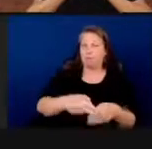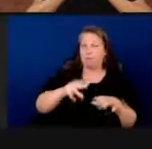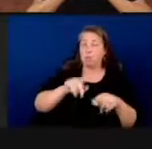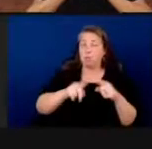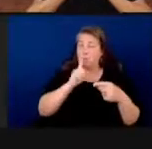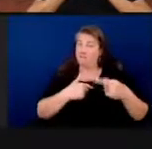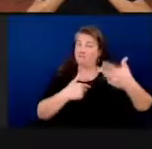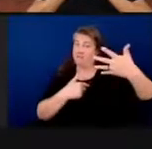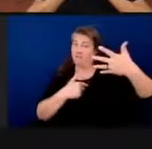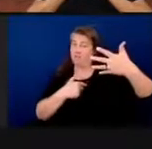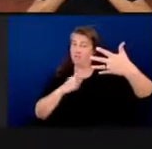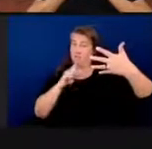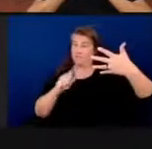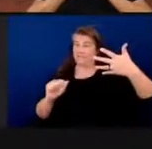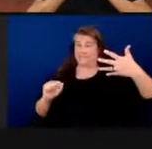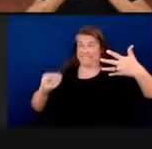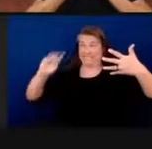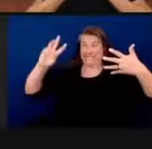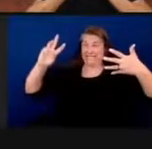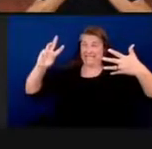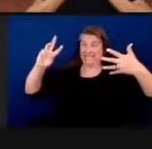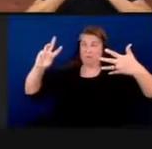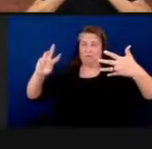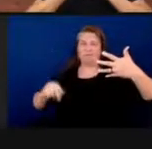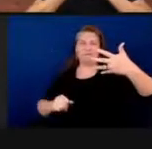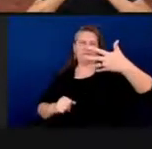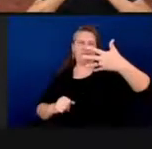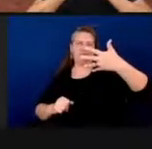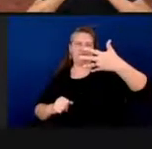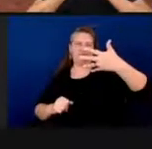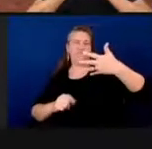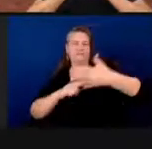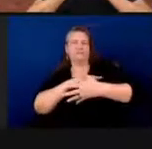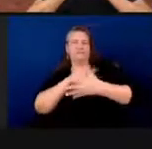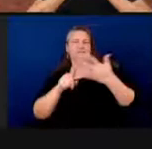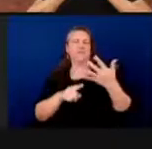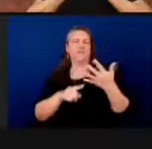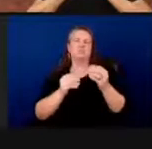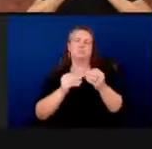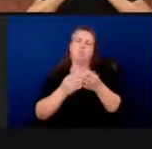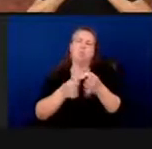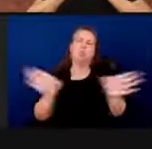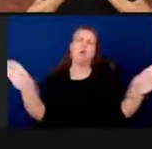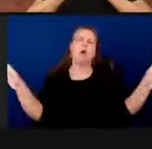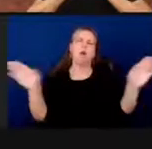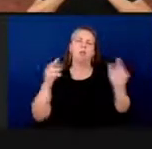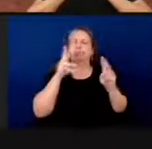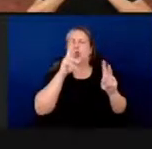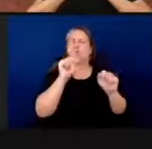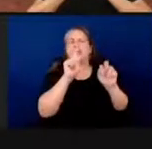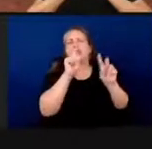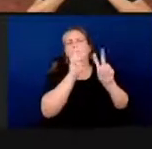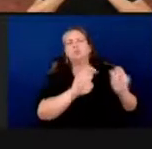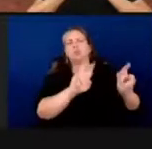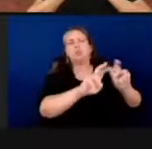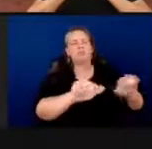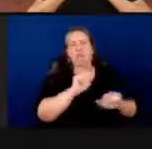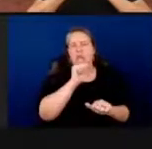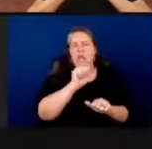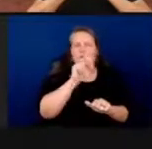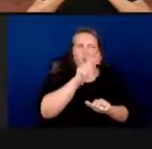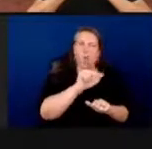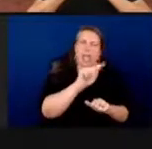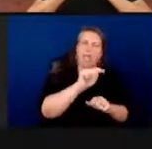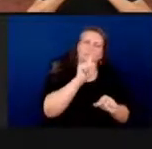Hatujaweza kuzungumzia kwa ukamilifu kuhusu nafasi hizi za kazi, lakini bado tunaendelea na kazi hii.